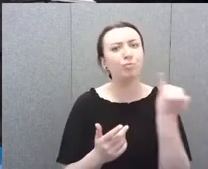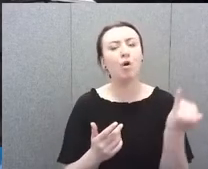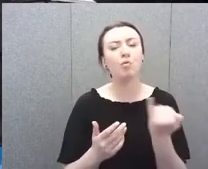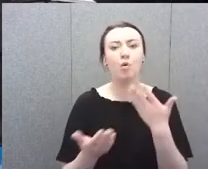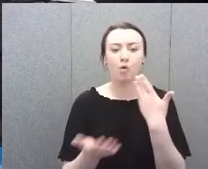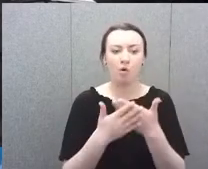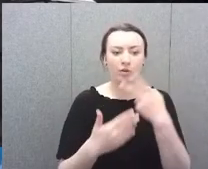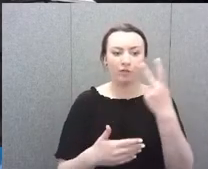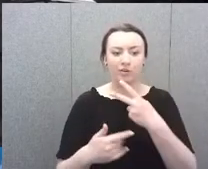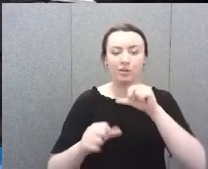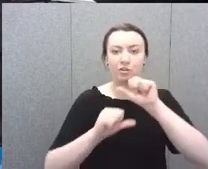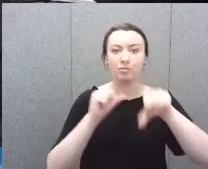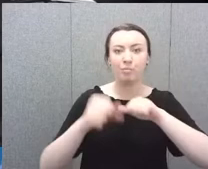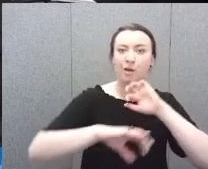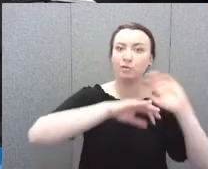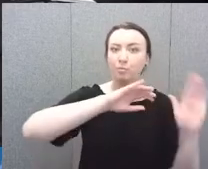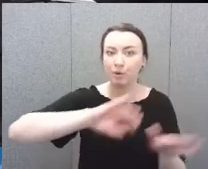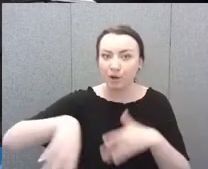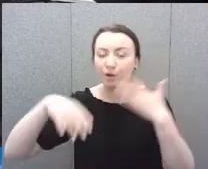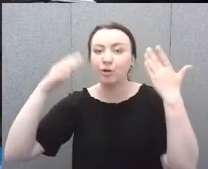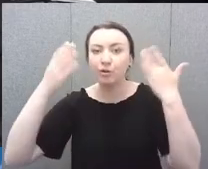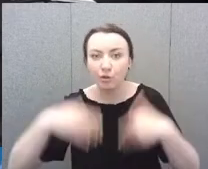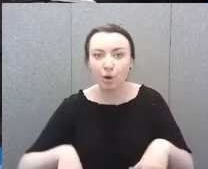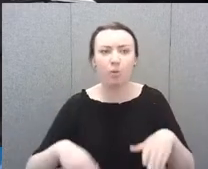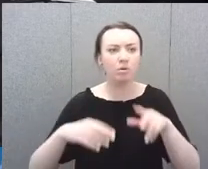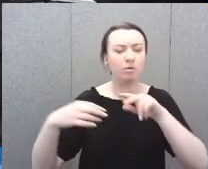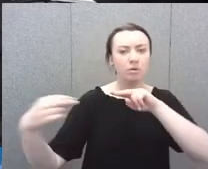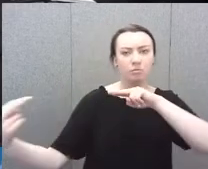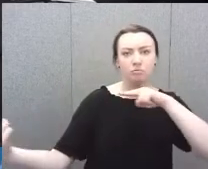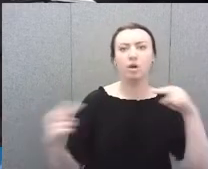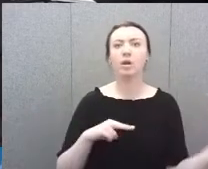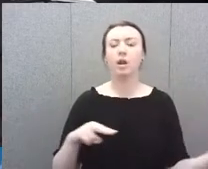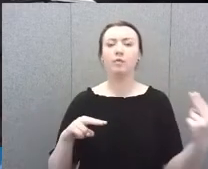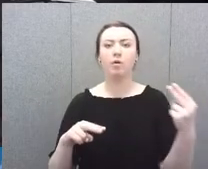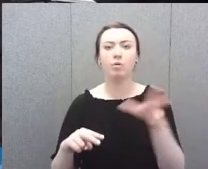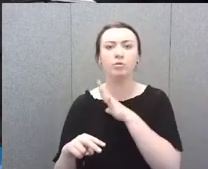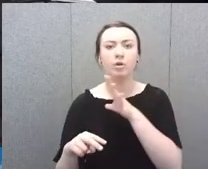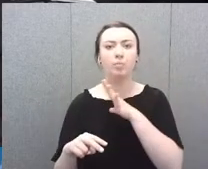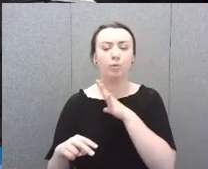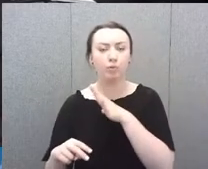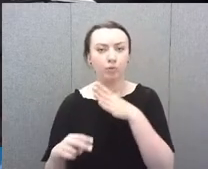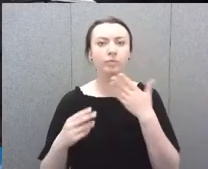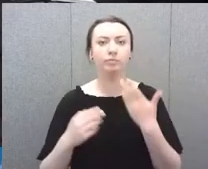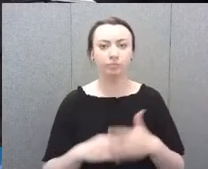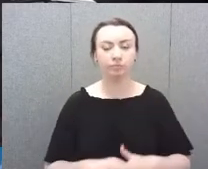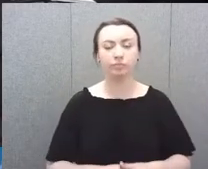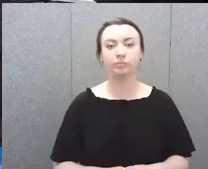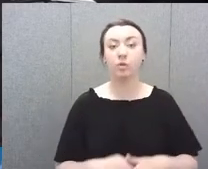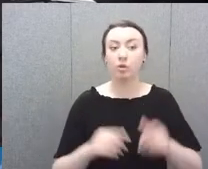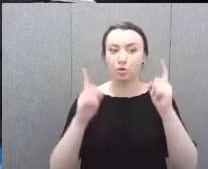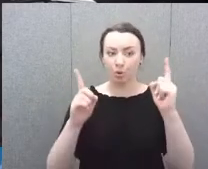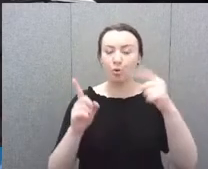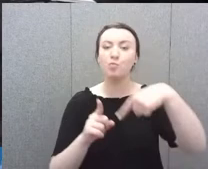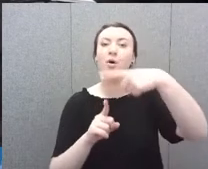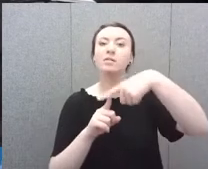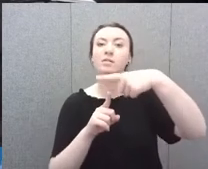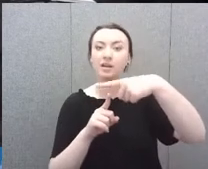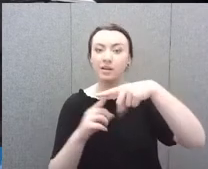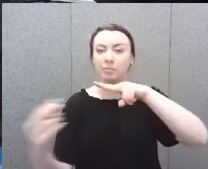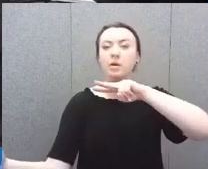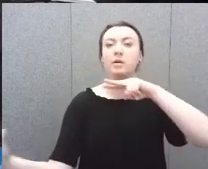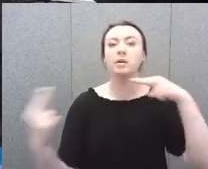прошло от времени этого ледокола в форме резолюции 1325. Как